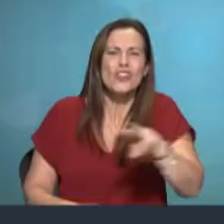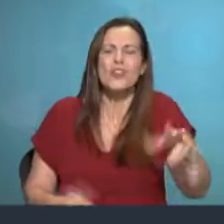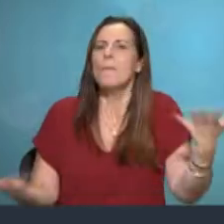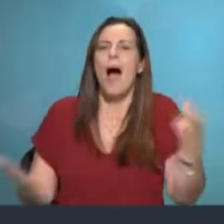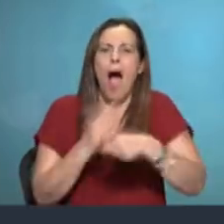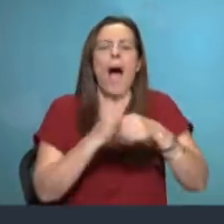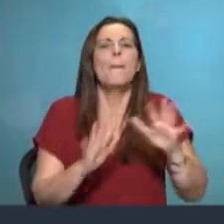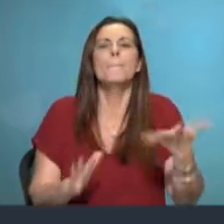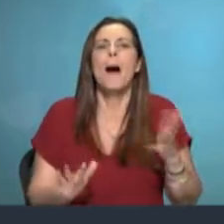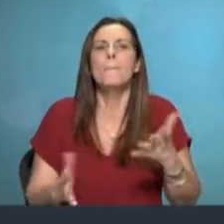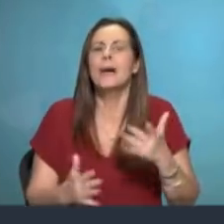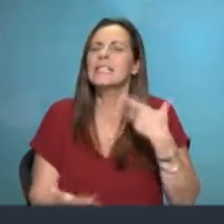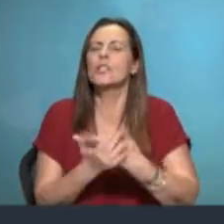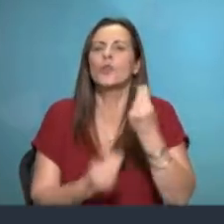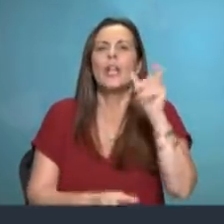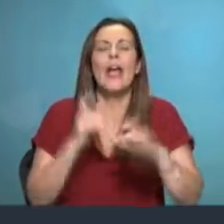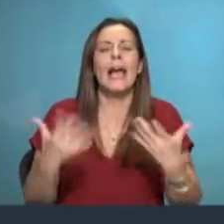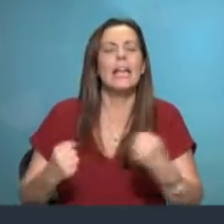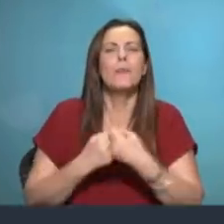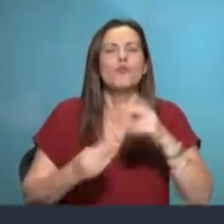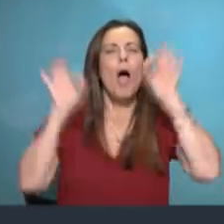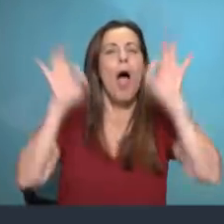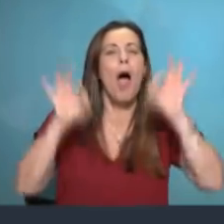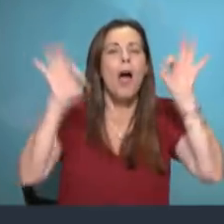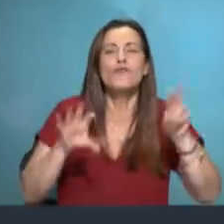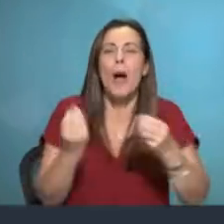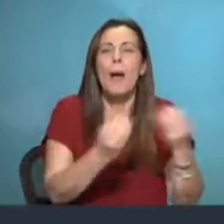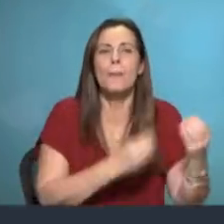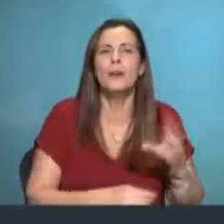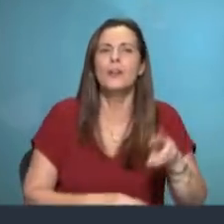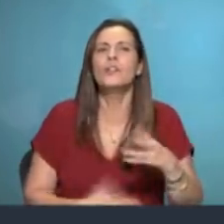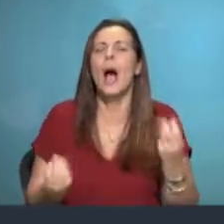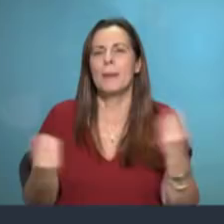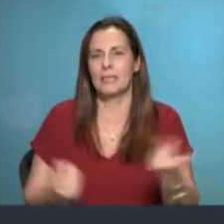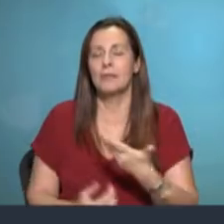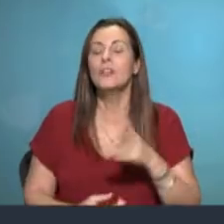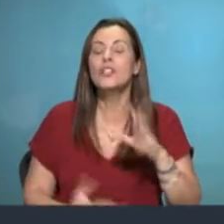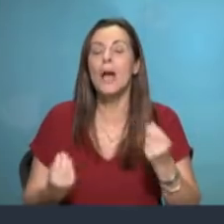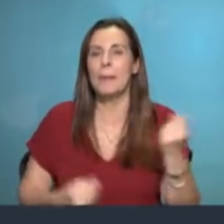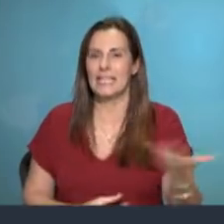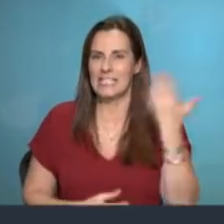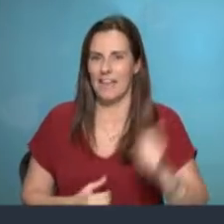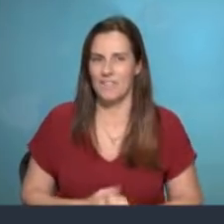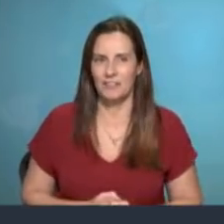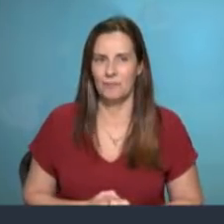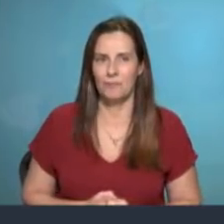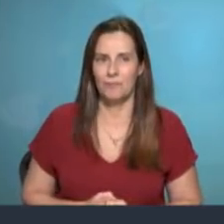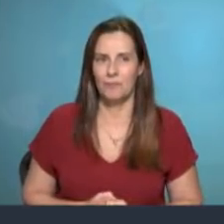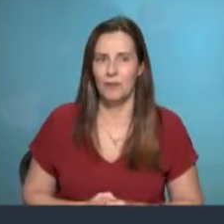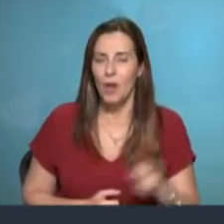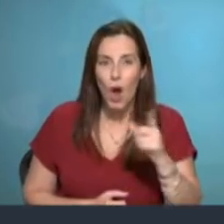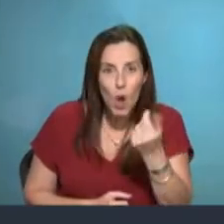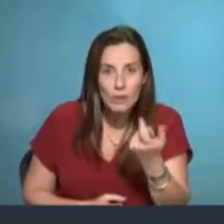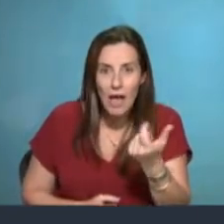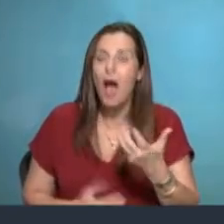איזה עצות את נותנת לאנשים להתמודד עם תרבות השפע והניסיון? יש מלא כסף. מלא כסף. לא